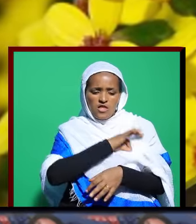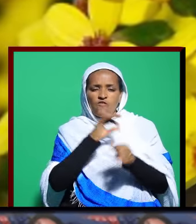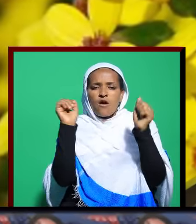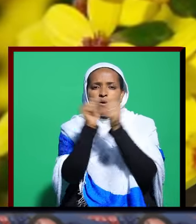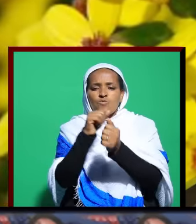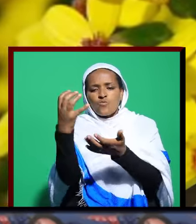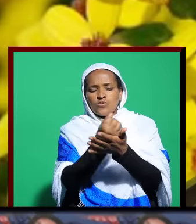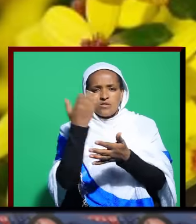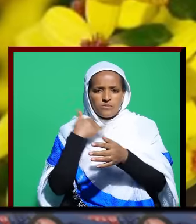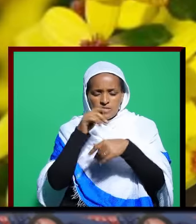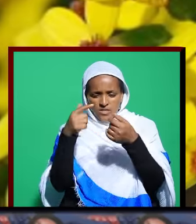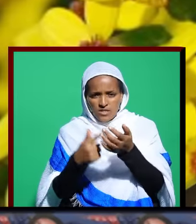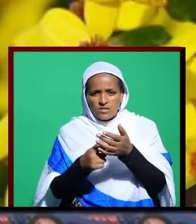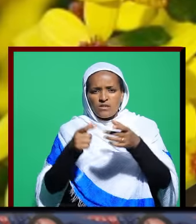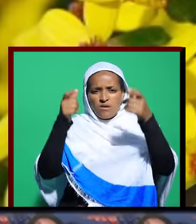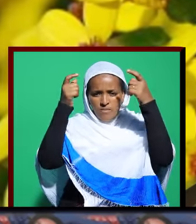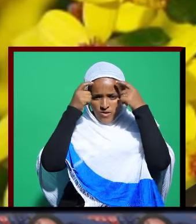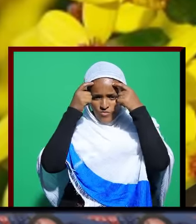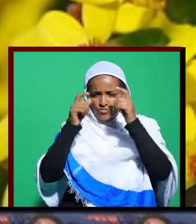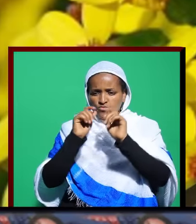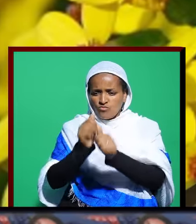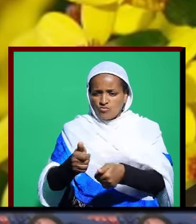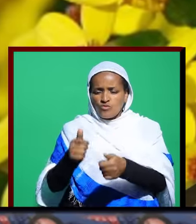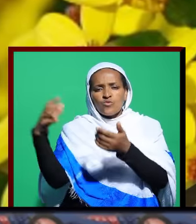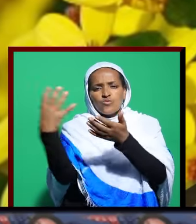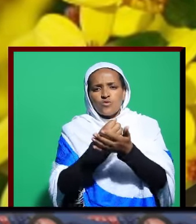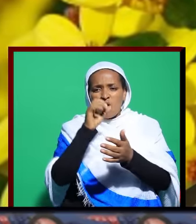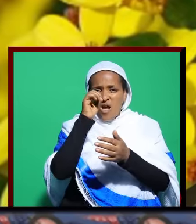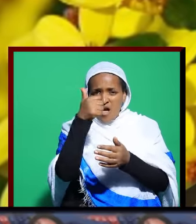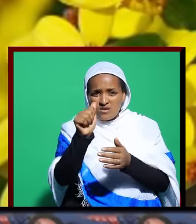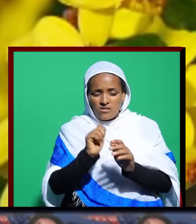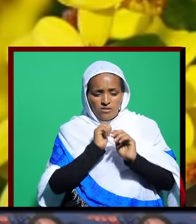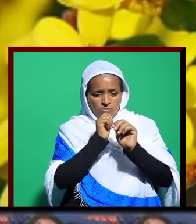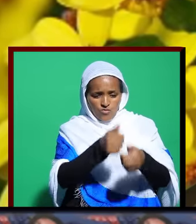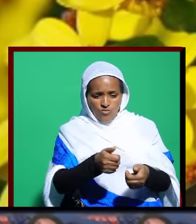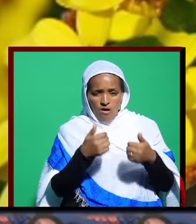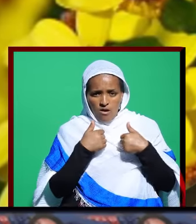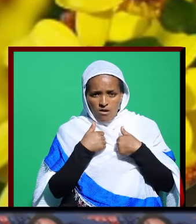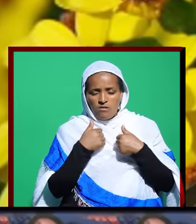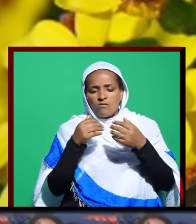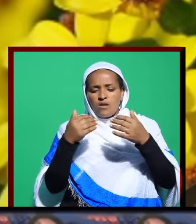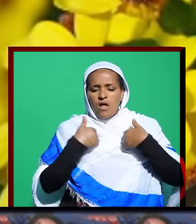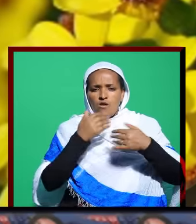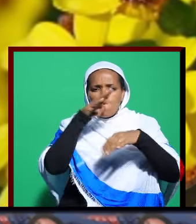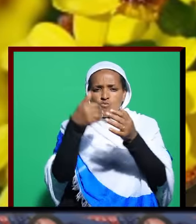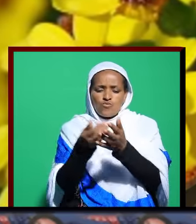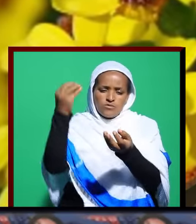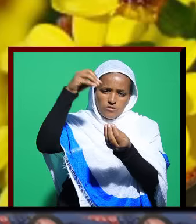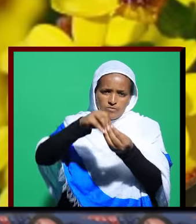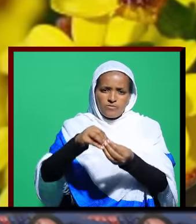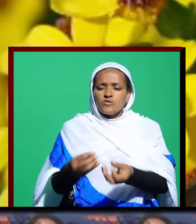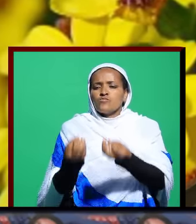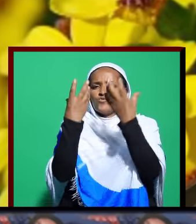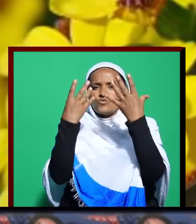ከነትርፉ እወስድ ነበር። ስለዚህ መክሊቱን ውሰዱበት፣ አስር መክሊትም ላለው ስጡት፣ ላለው ሁሉ